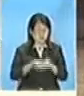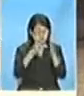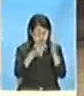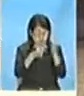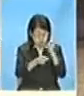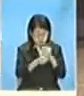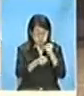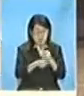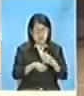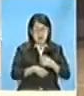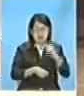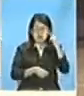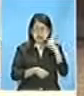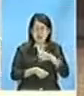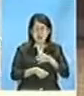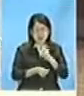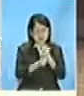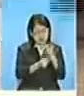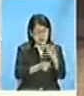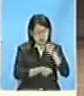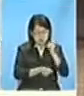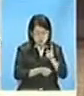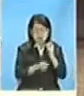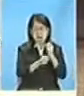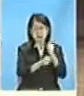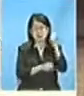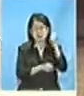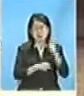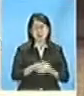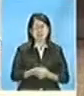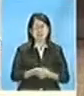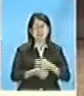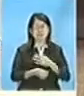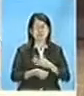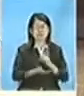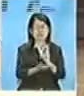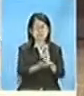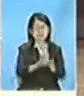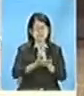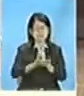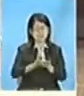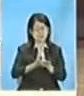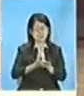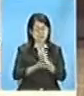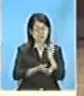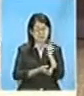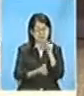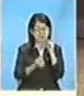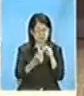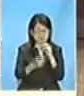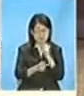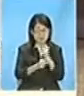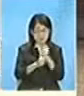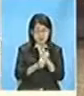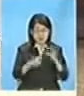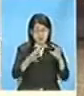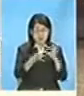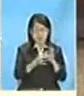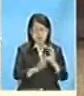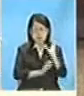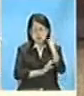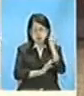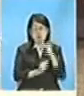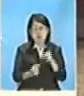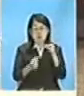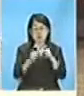ตั้งใจทำสิ่งใดแล้วก็จะทำจนกว่าจะเกิดสำฤทธิผลดิฉันได้รับรางวัลที่เกิดจากผลการทำงานในระดับโลกในโครงการ